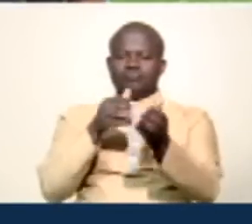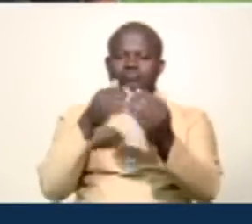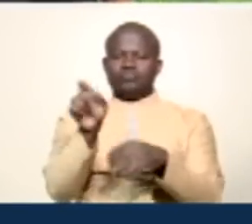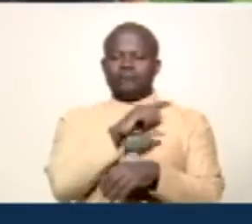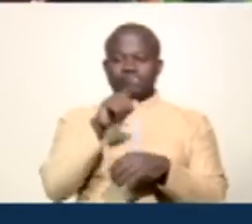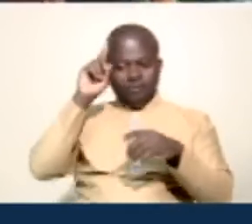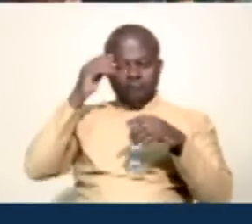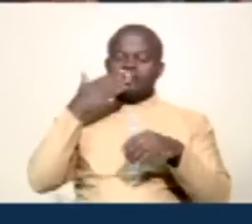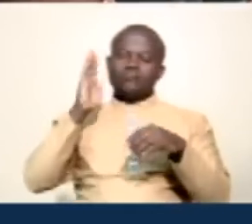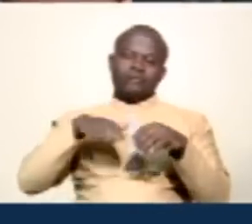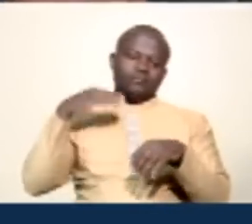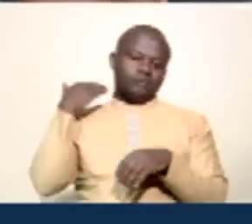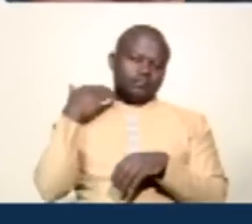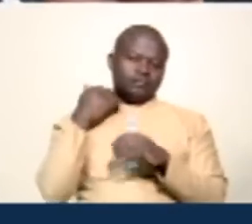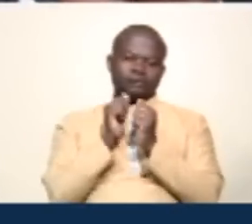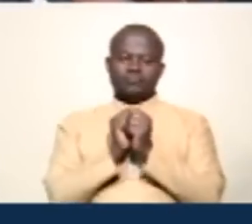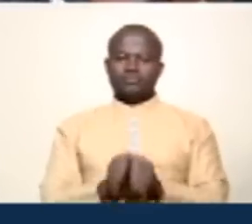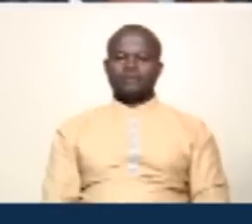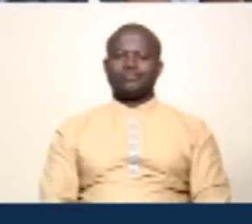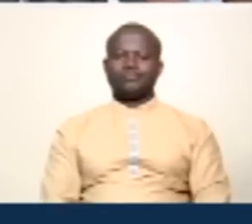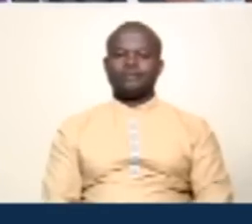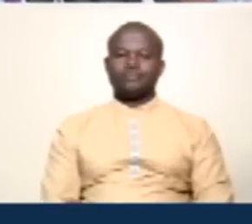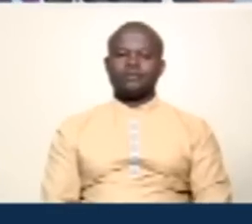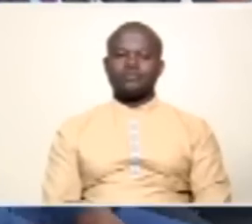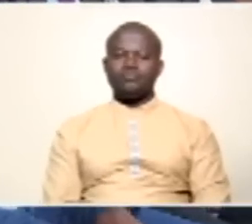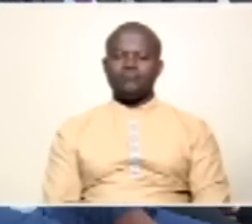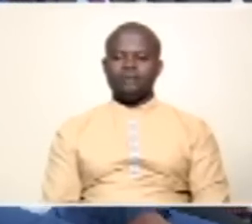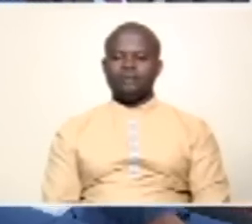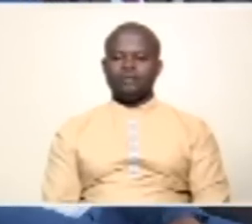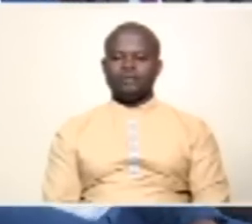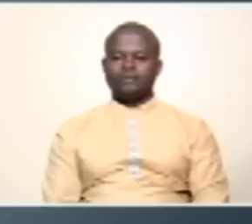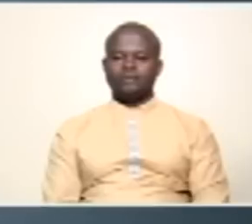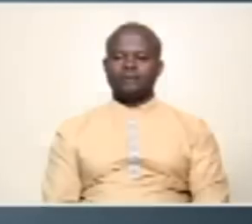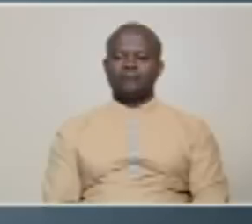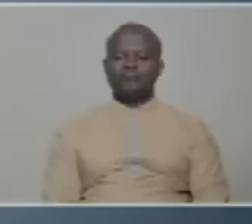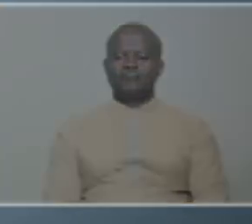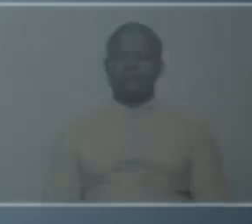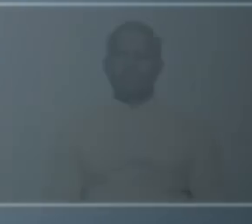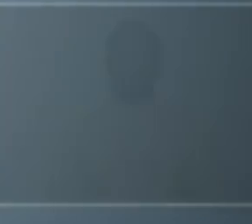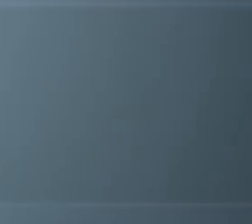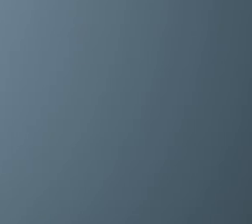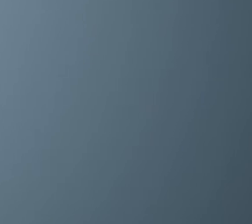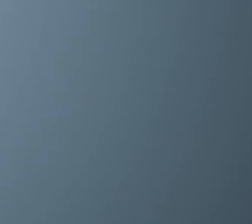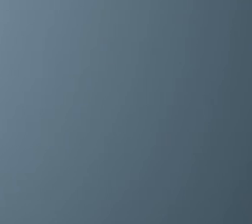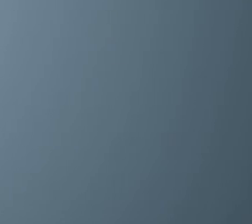icyaha cy'ingengabitekerezo ya Jenoside. Jean Paul Turatsinze, i Kigali.